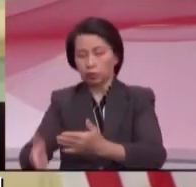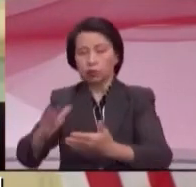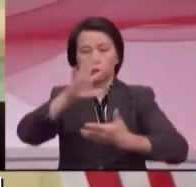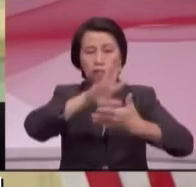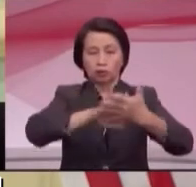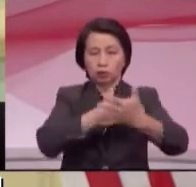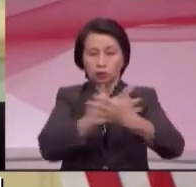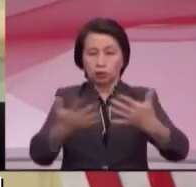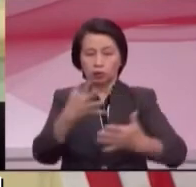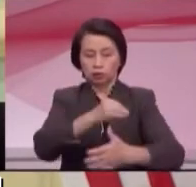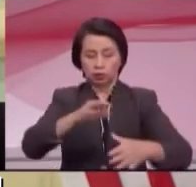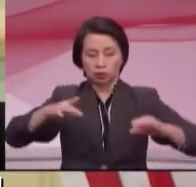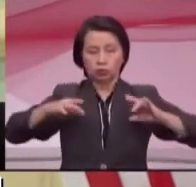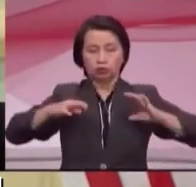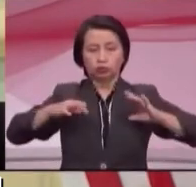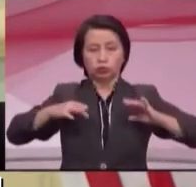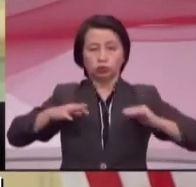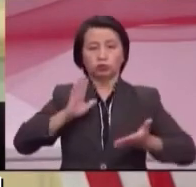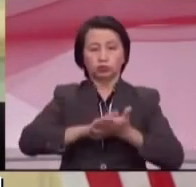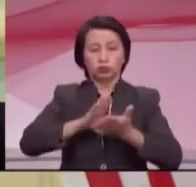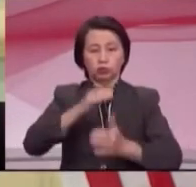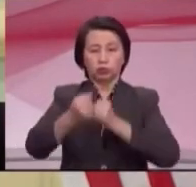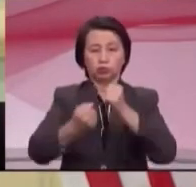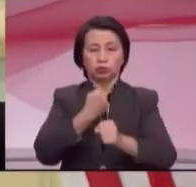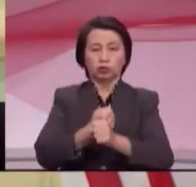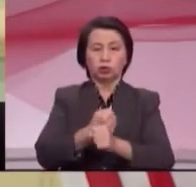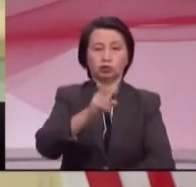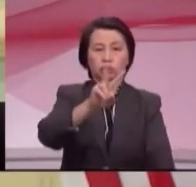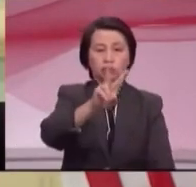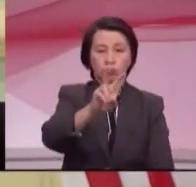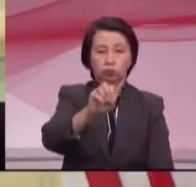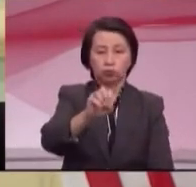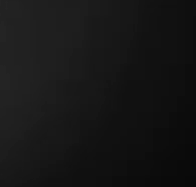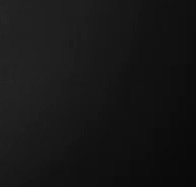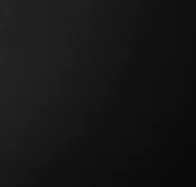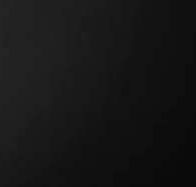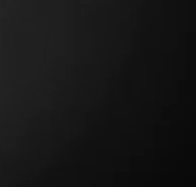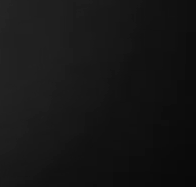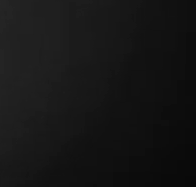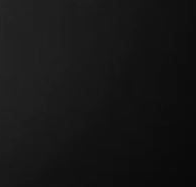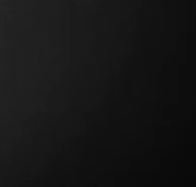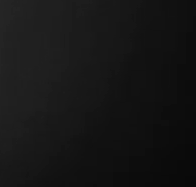dalam takwim penggal dan cuti persekolahan tahun 2021.